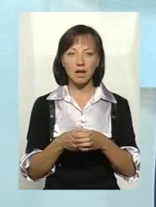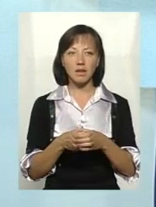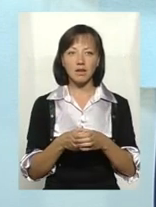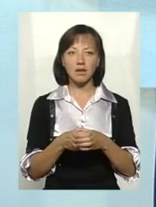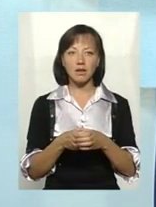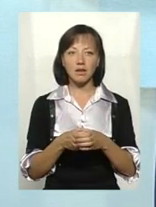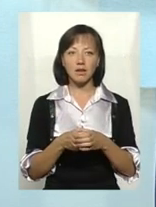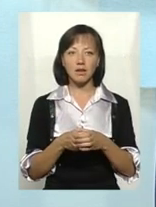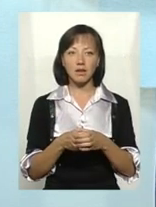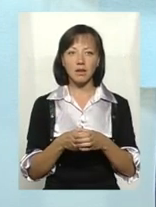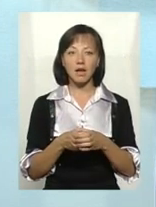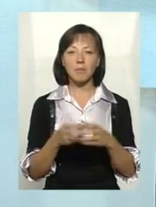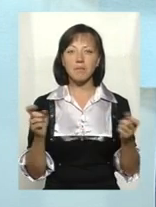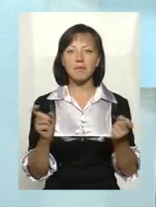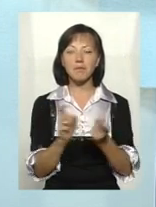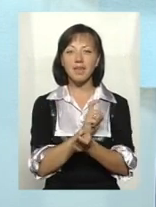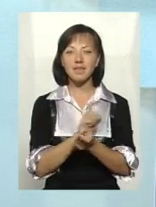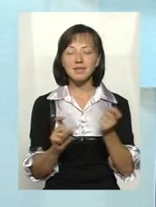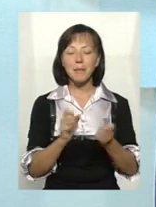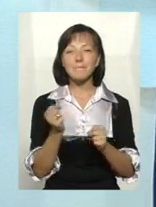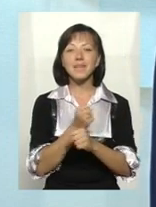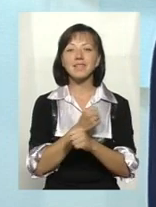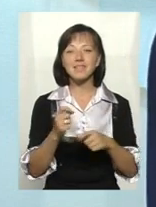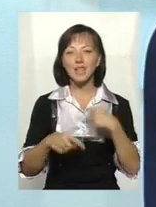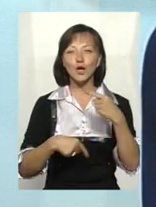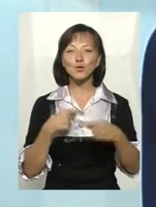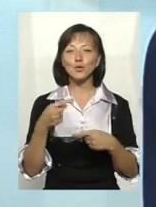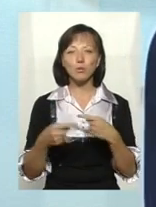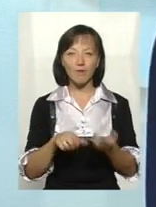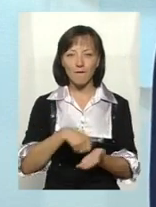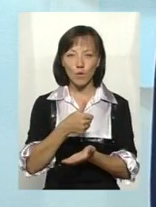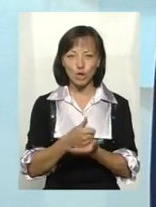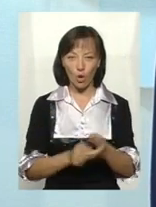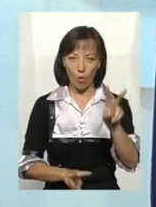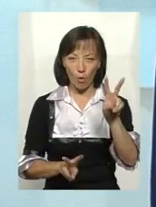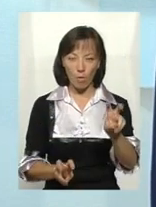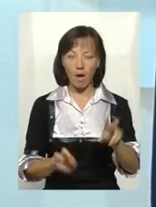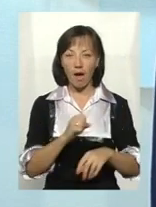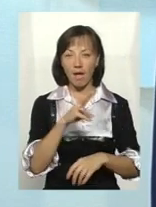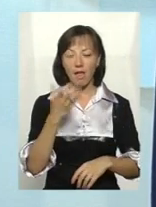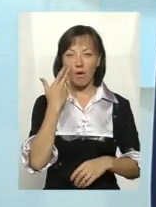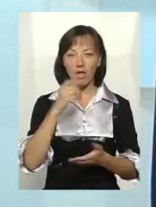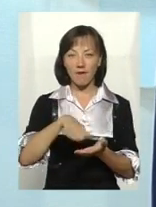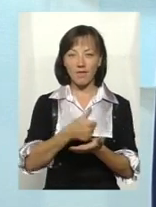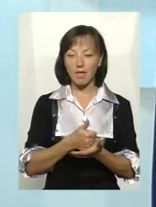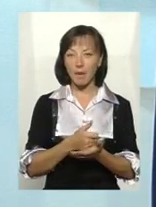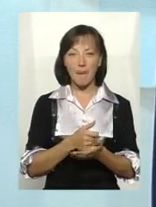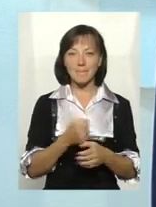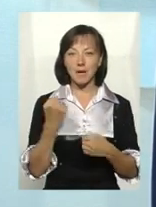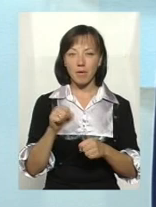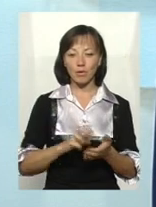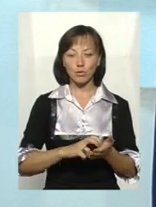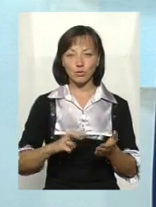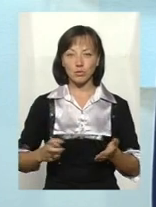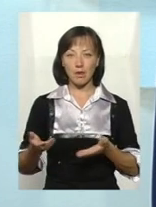б'ється з наступним вожаком. І ось ми бачимо цю, умовно кажучи, битву. Але коли вожак не перемагає, він уступає